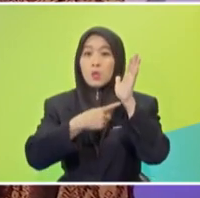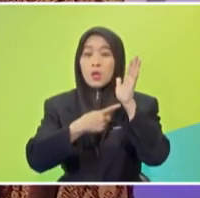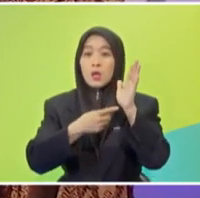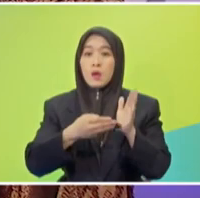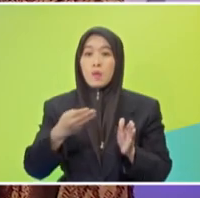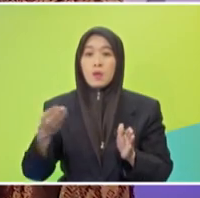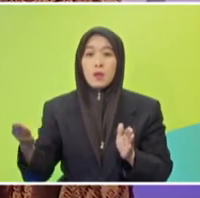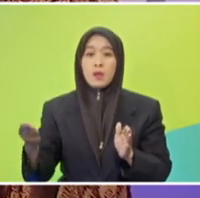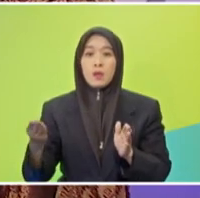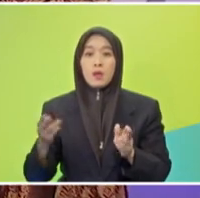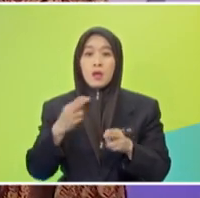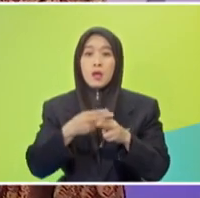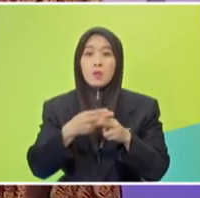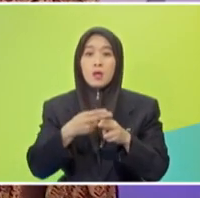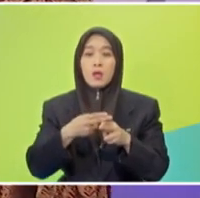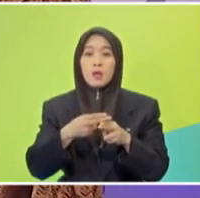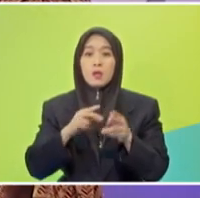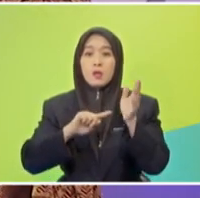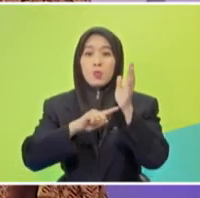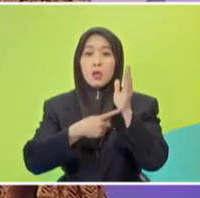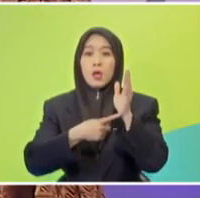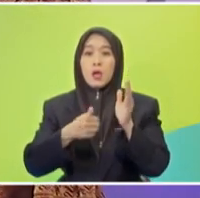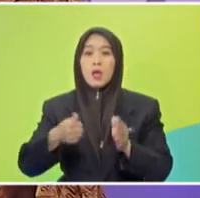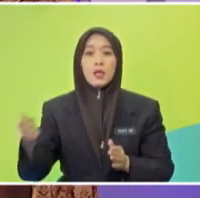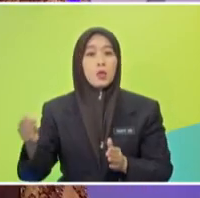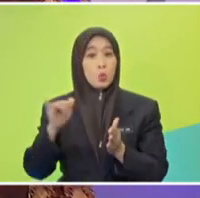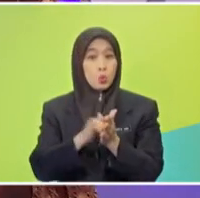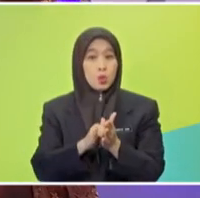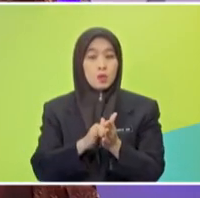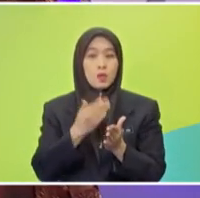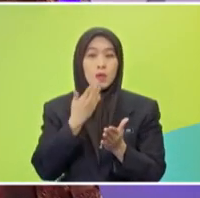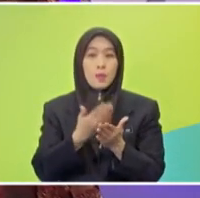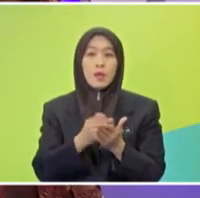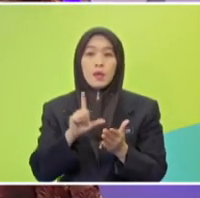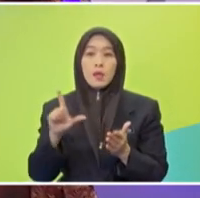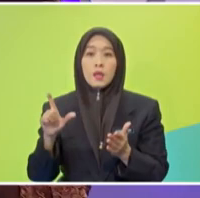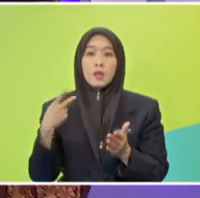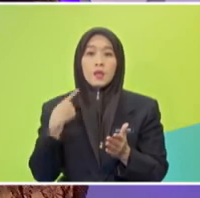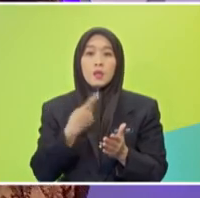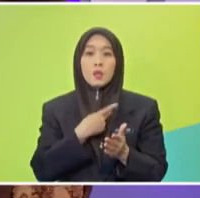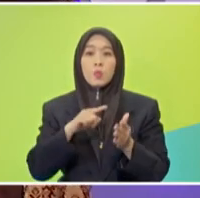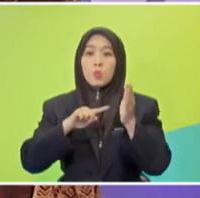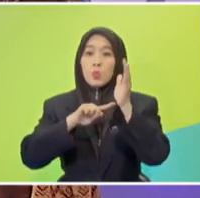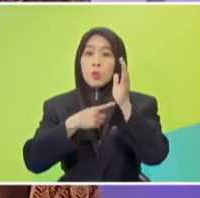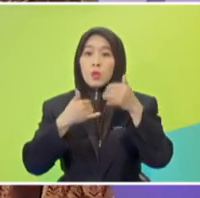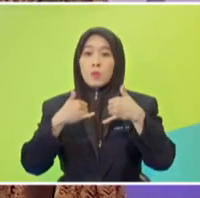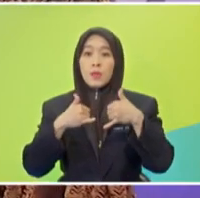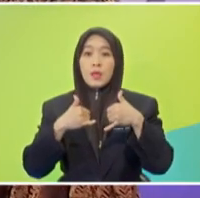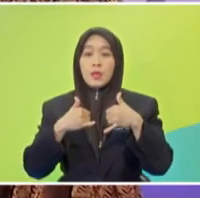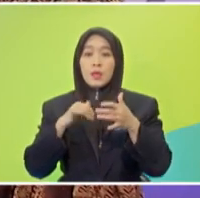peralatan tuh ah Okelah kita akan mereka permainan ini yang